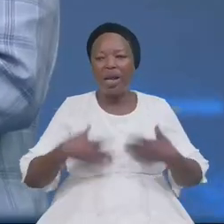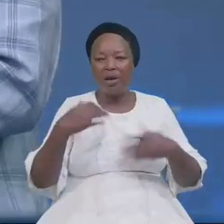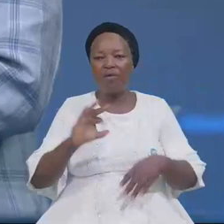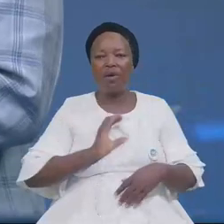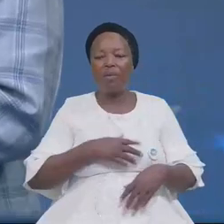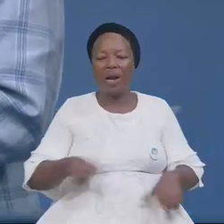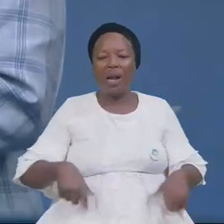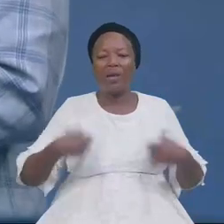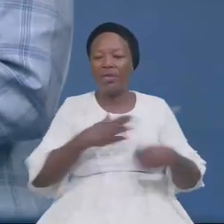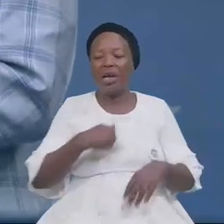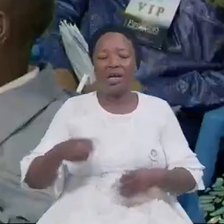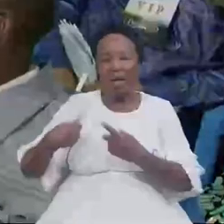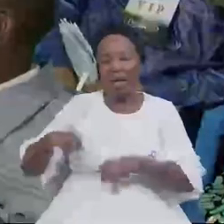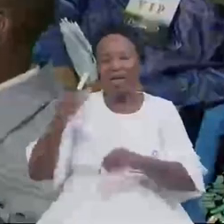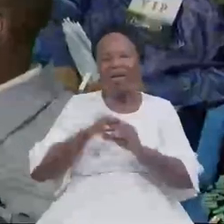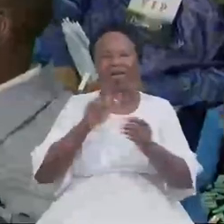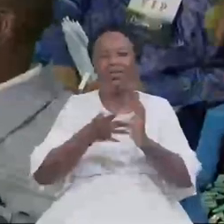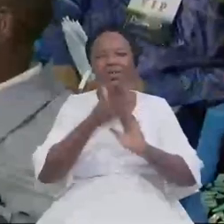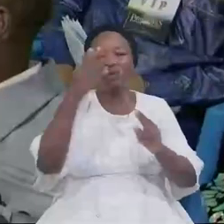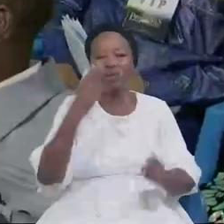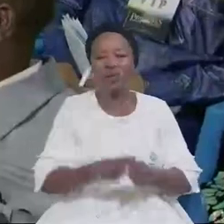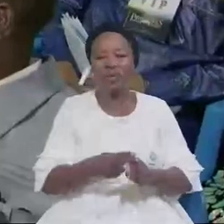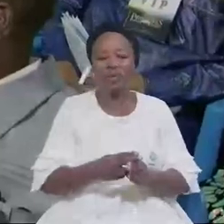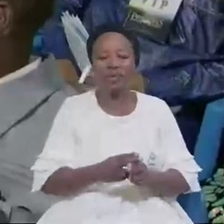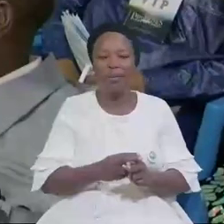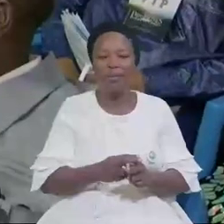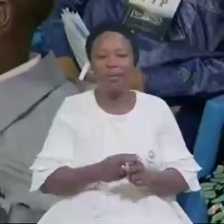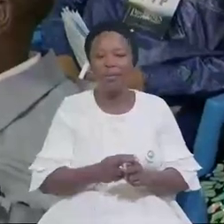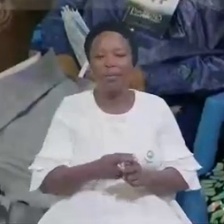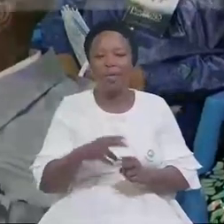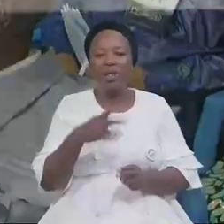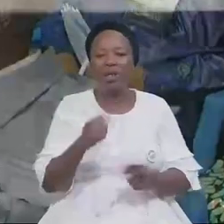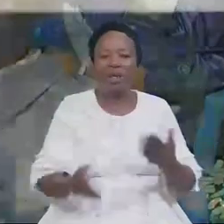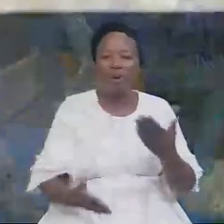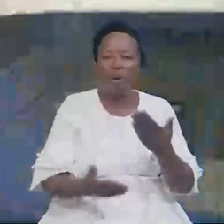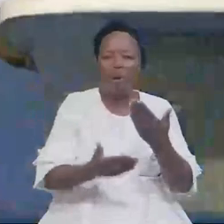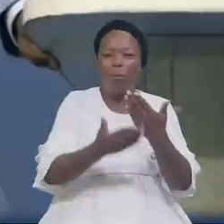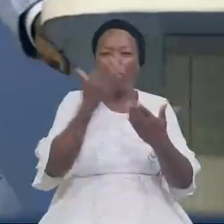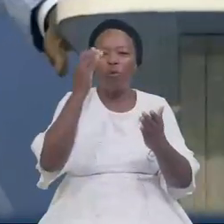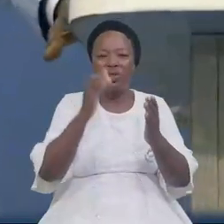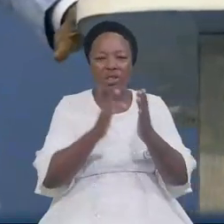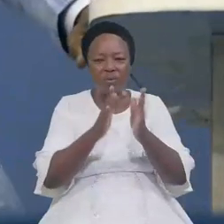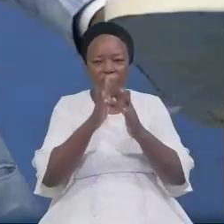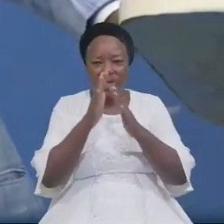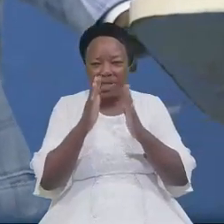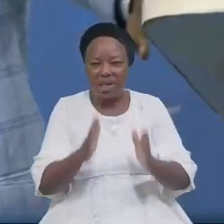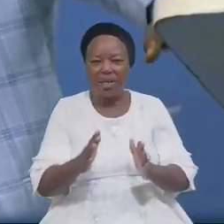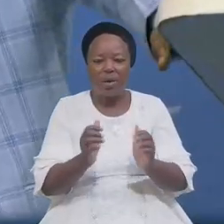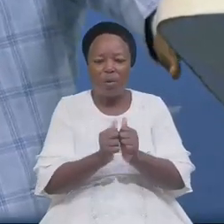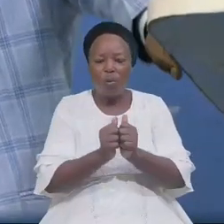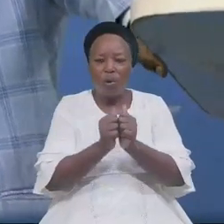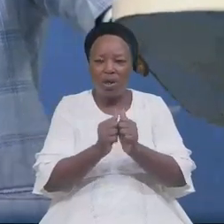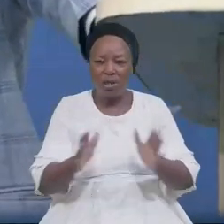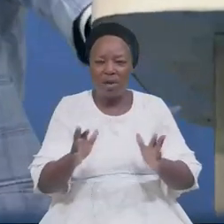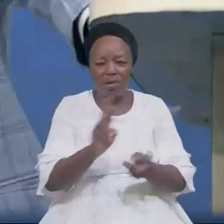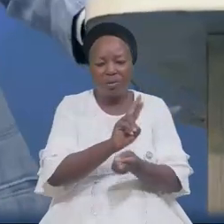cœur de chacun de nous, au nom de Jésus-Christ. Le cassis chrétien sans la repentance ou